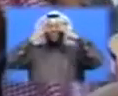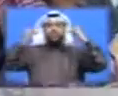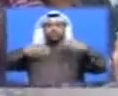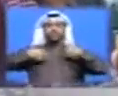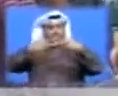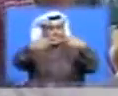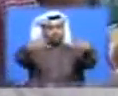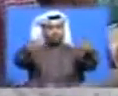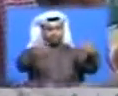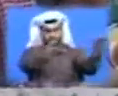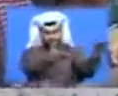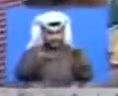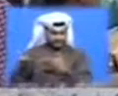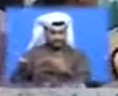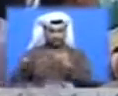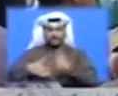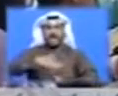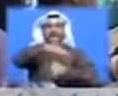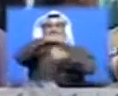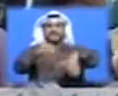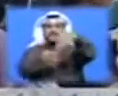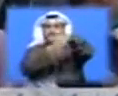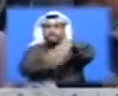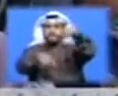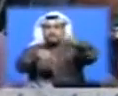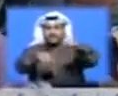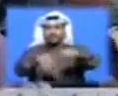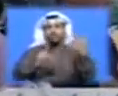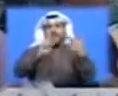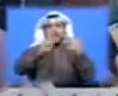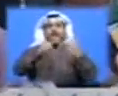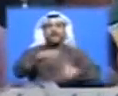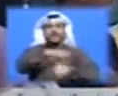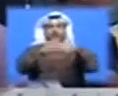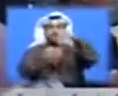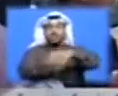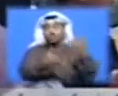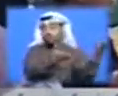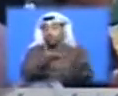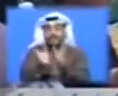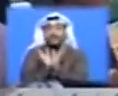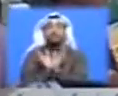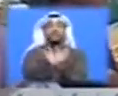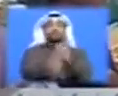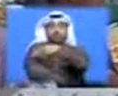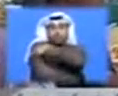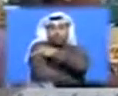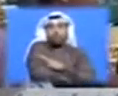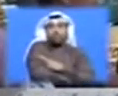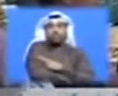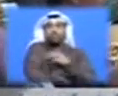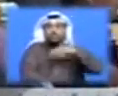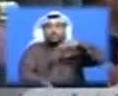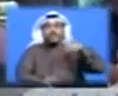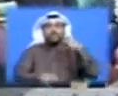بوجود معالي رئيس مجلس الأمة ونائب الرئيس ومجموعة كبيرة من إخواننا الأعضاء. الموضوع